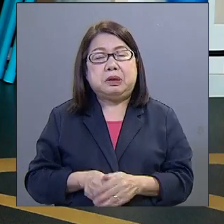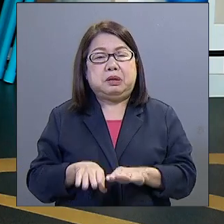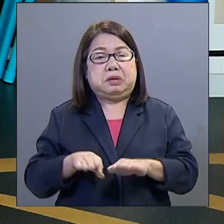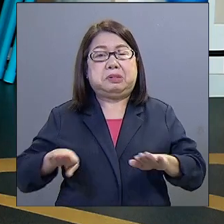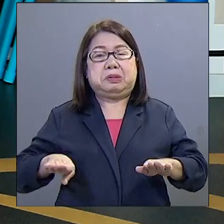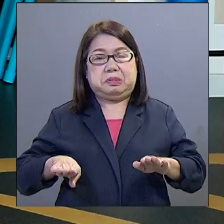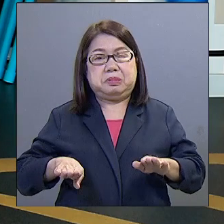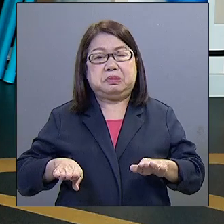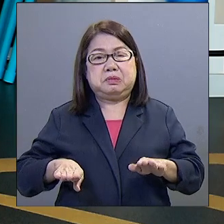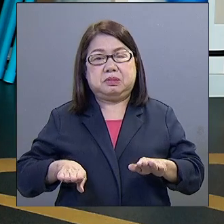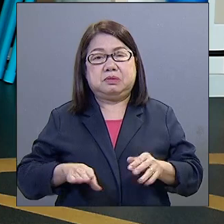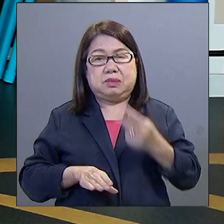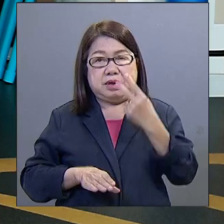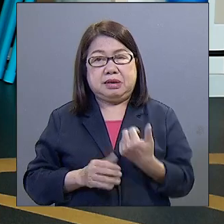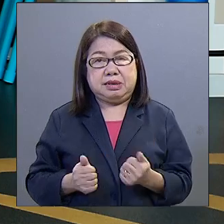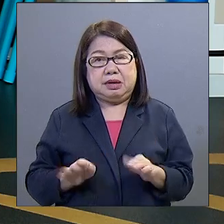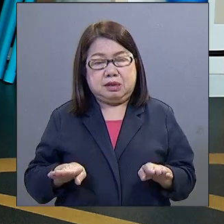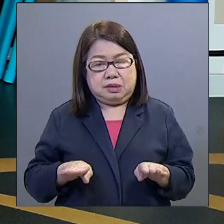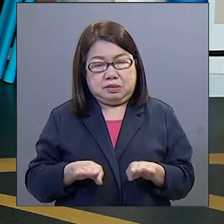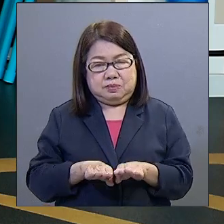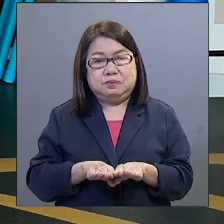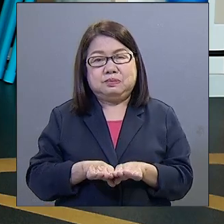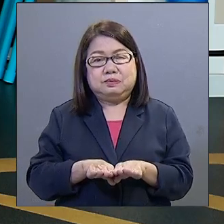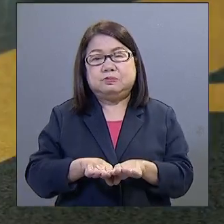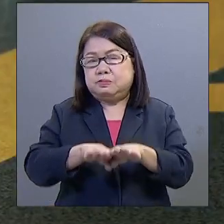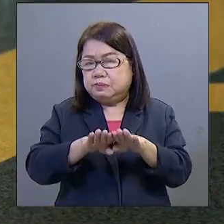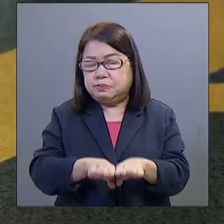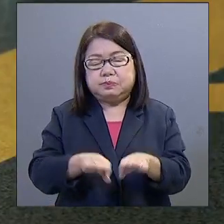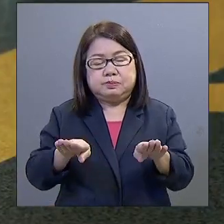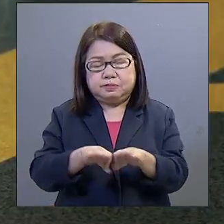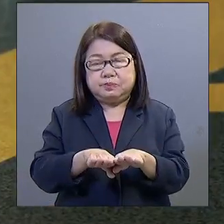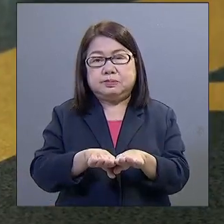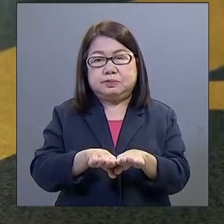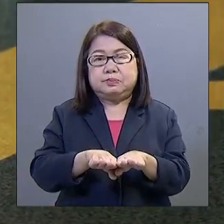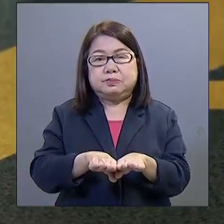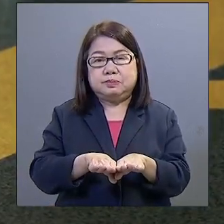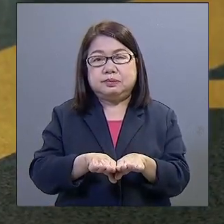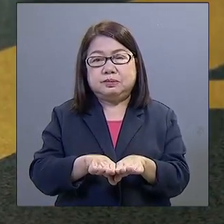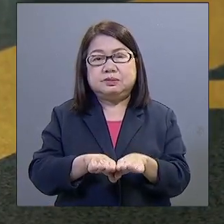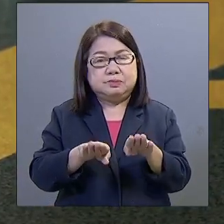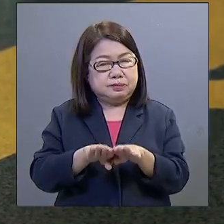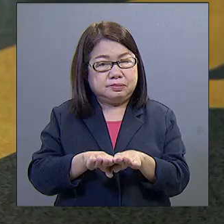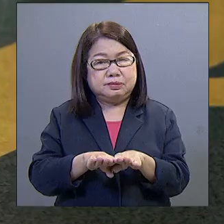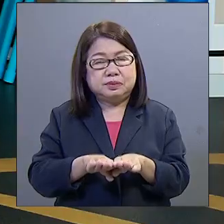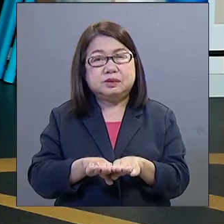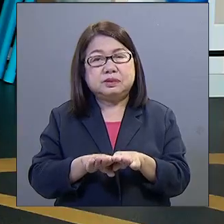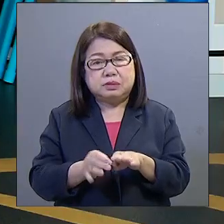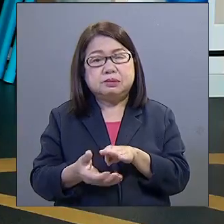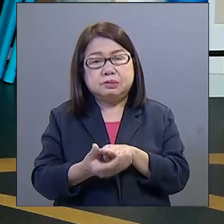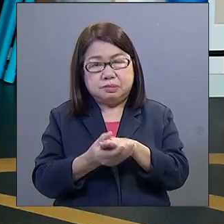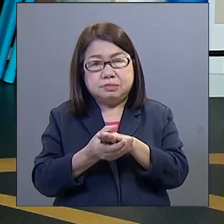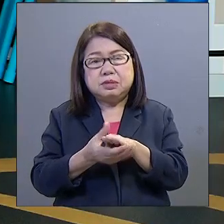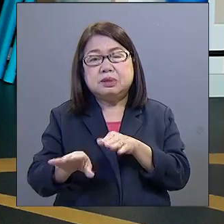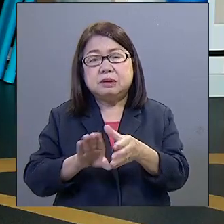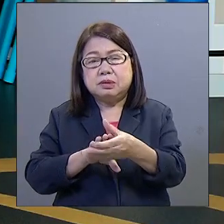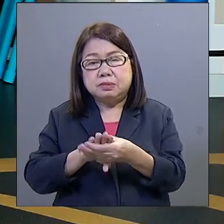ากลางเนาะดังนั้นเราก็จะลดลงมาให้ยืนเท้าชิดที่สุดนะคะชิดเลยนิ้วโป้งชนนิ้วโป้งนะคะใส่รองเท้าได้นะทุกอย่างทำ